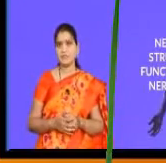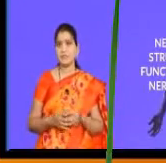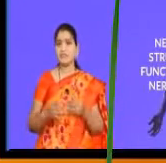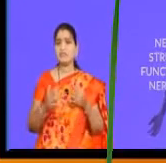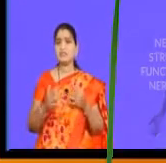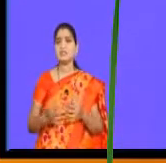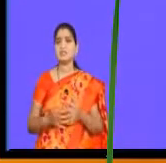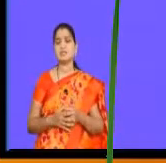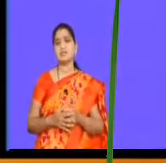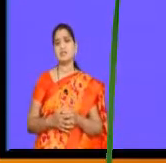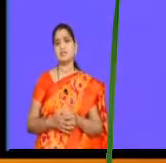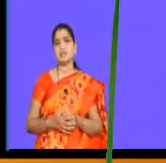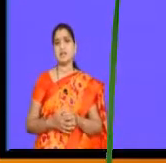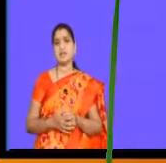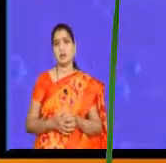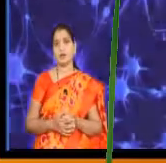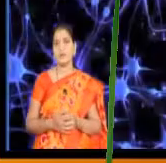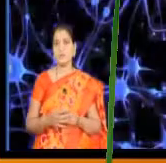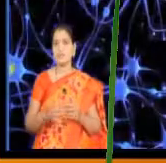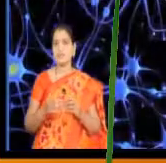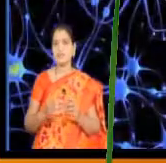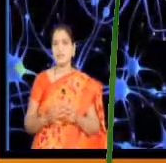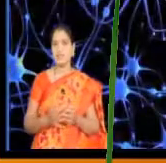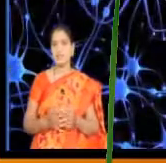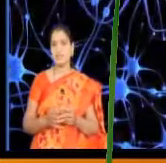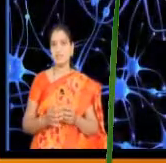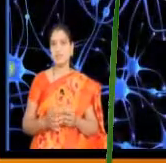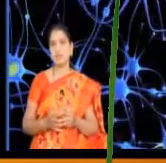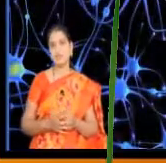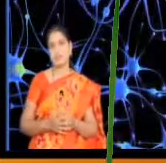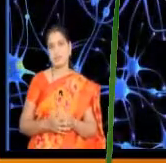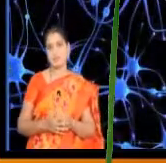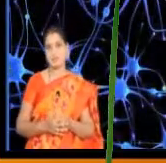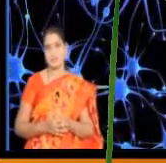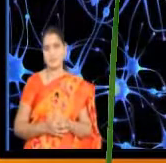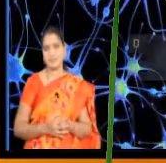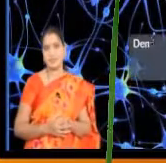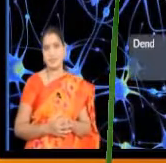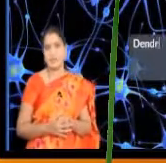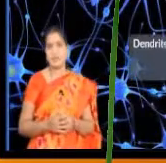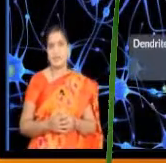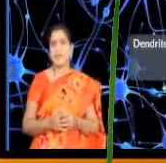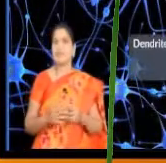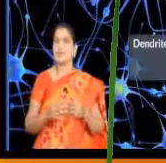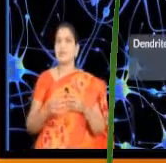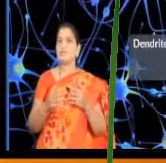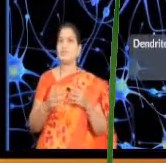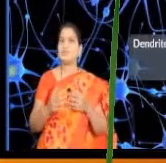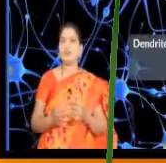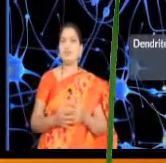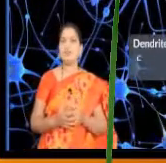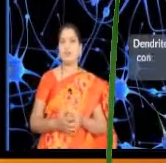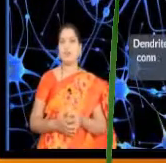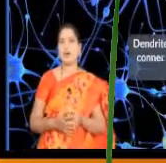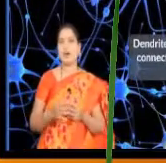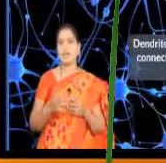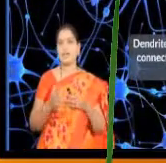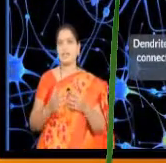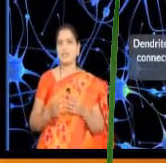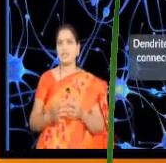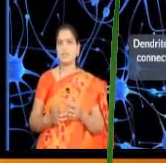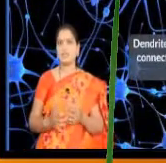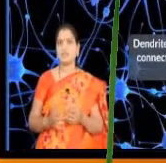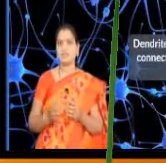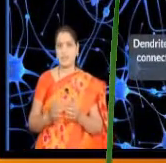చాలా విషయాలని మళ్ళీ మనం నేర్పించాలి. సో ఇలా జంప్ చేస్తూ పోతే వాళ్ళకు సర్టిఫికేట్స్ మాత్రమే